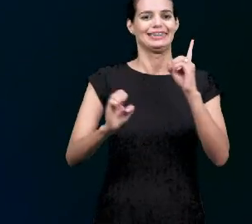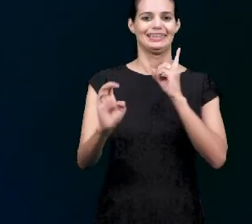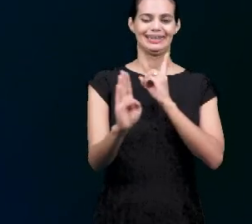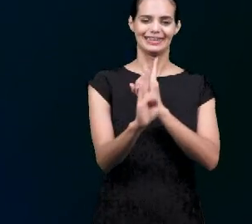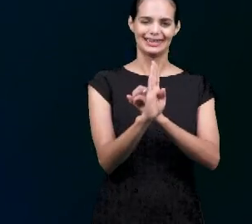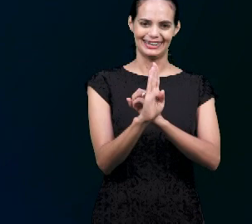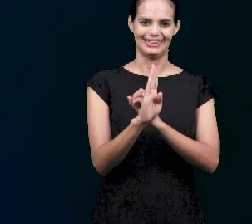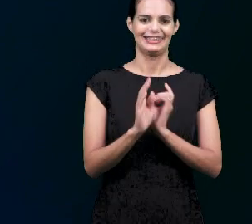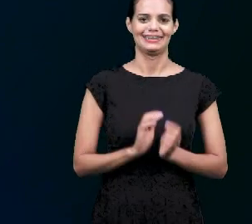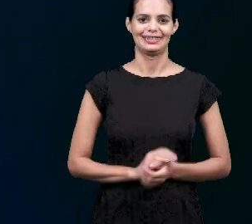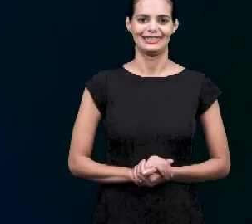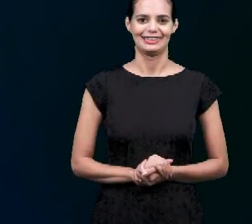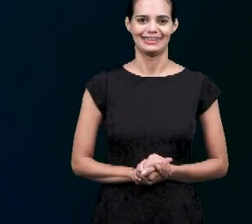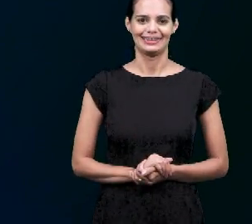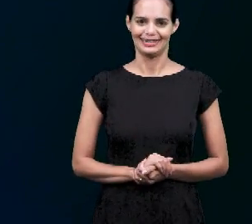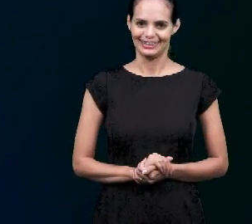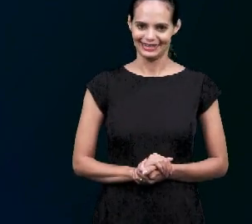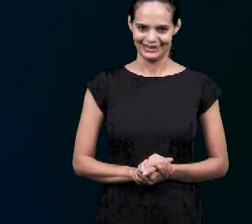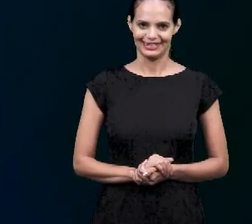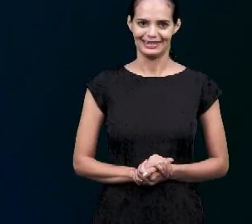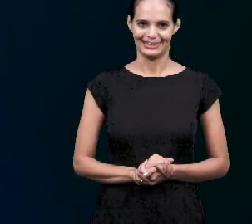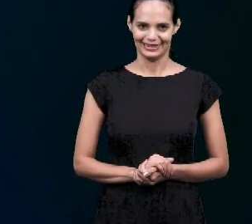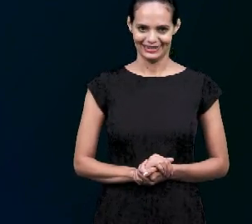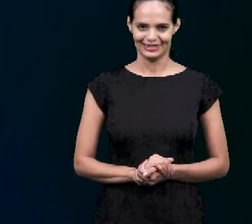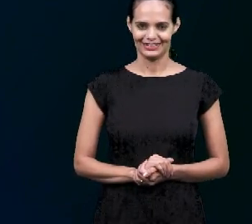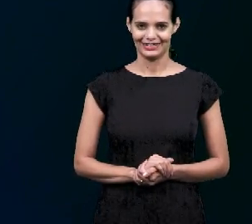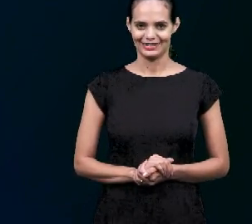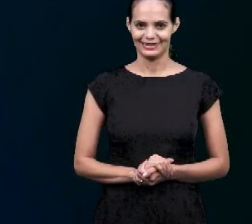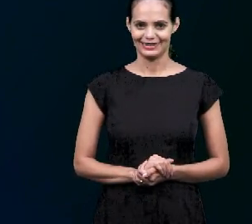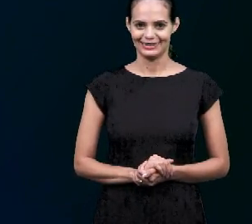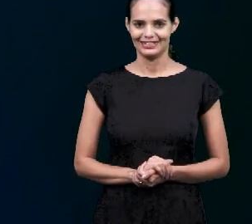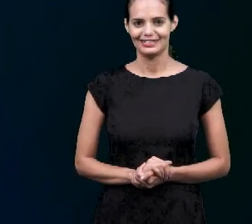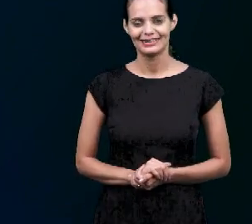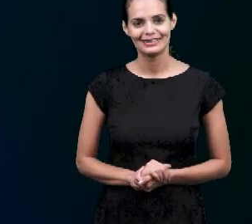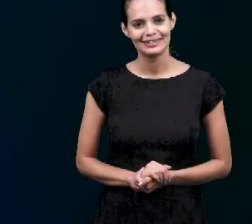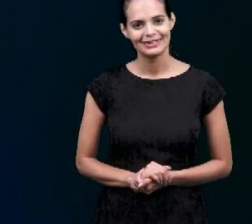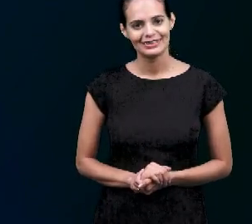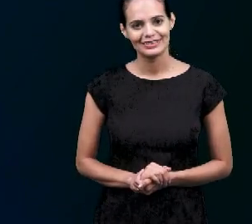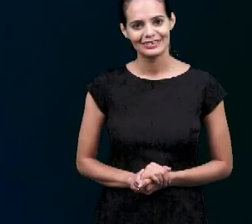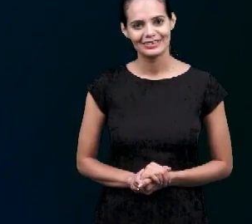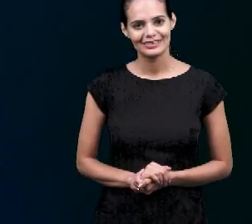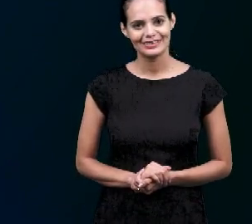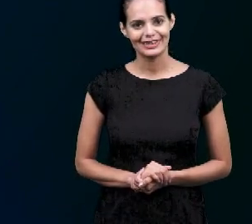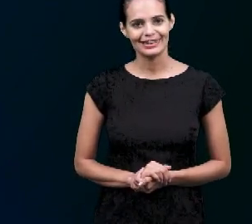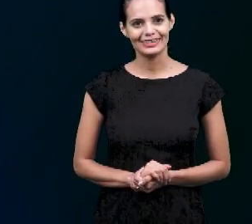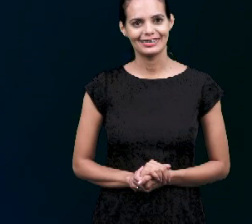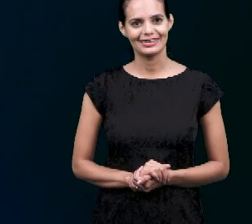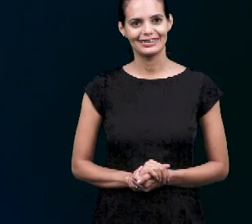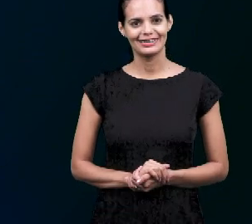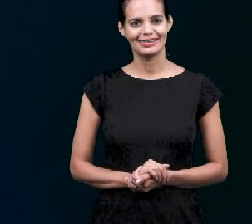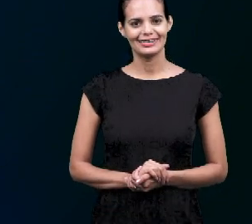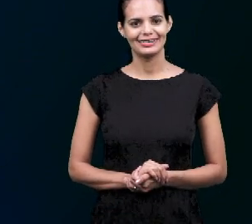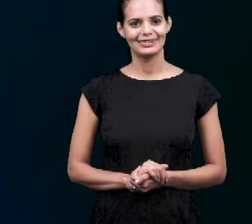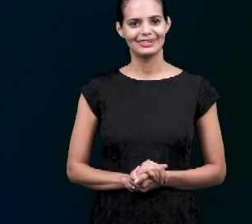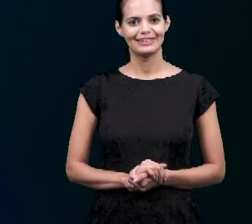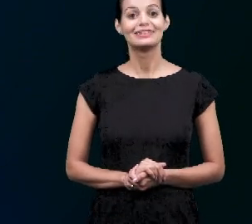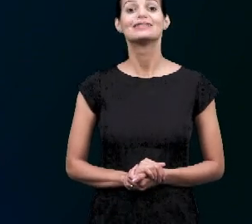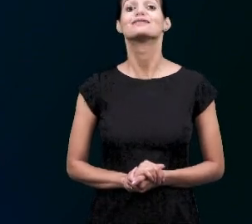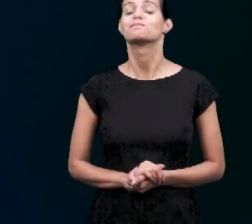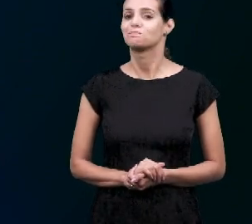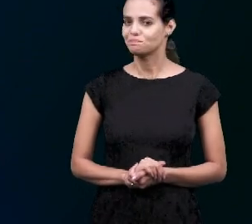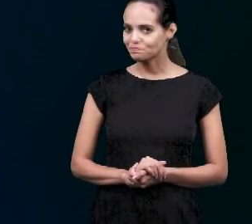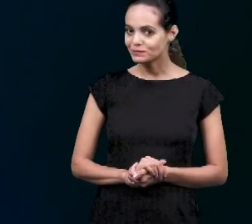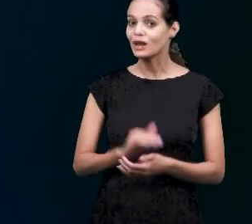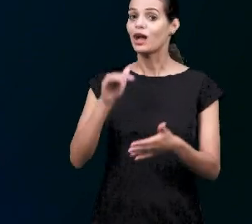ville la bonne nouvelle qu'était le salut. Donc, elle a cru, elle a accepté le salut et